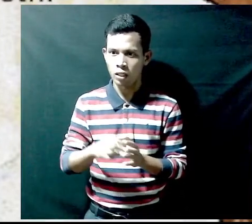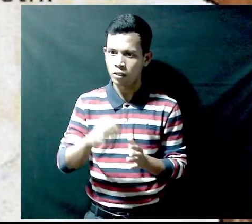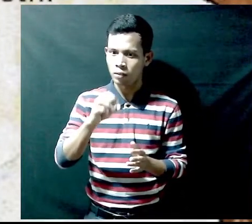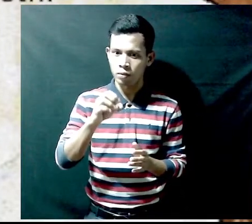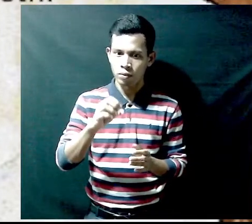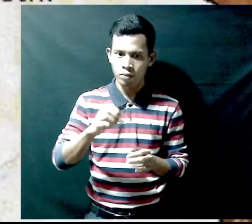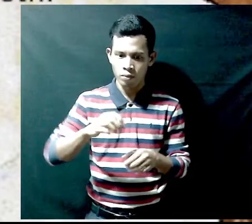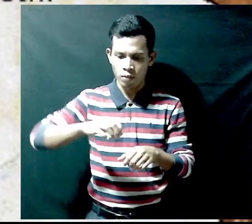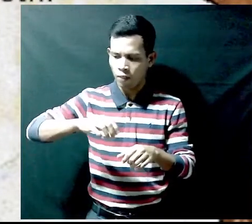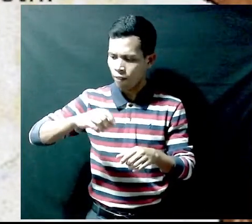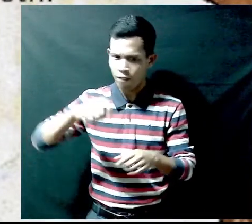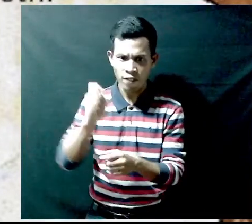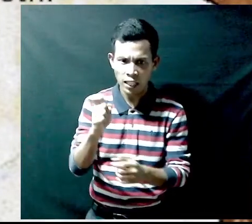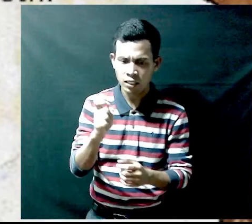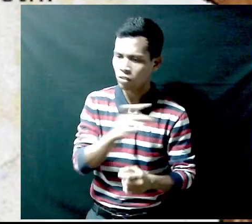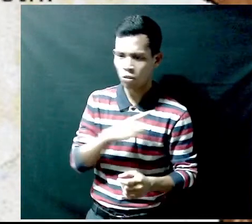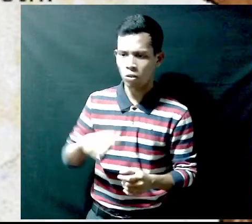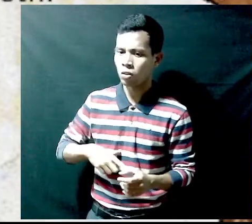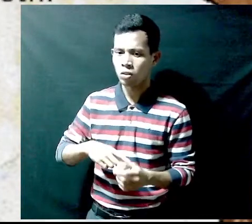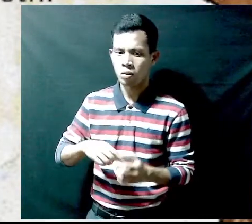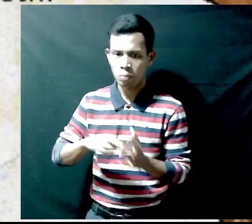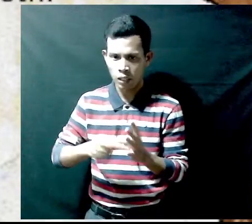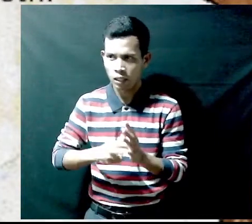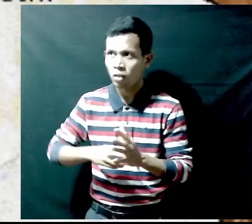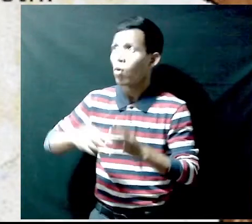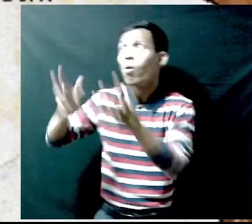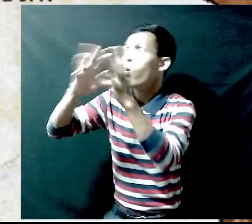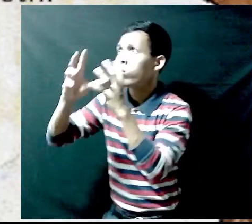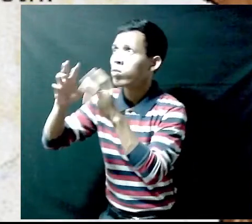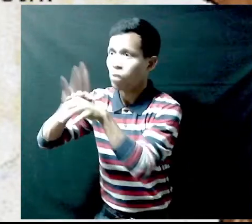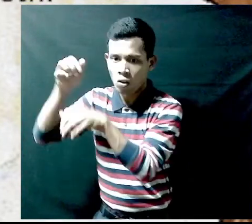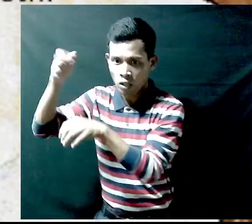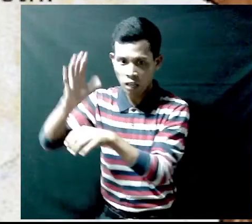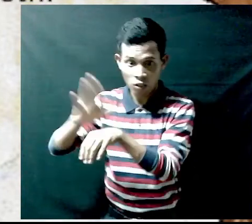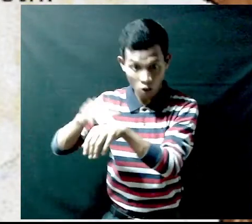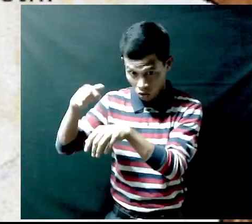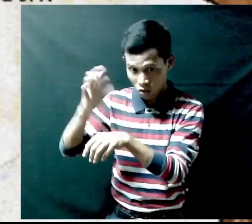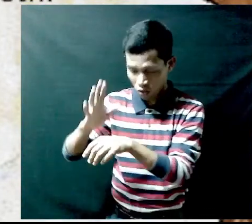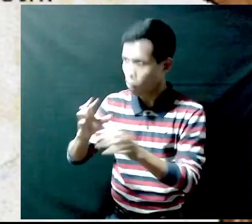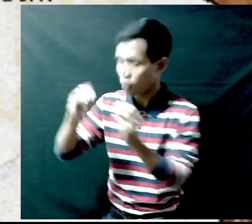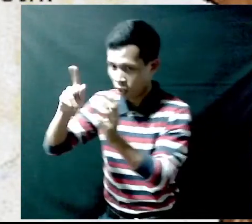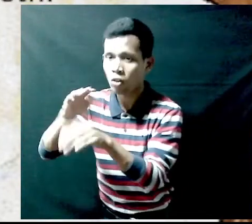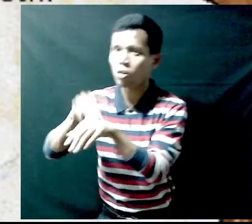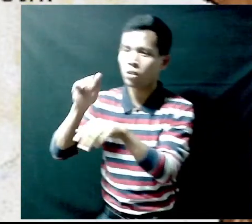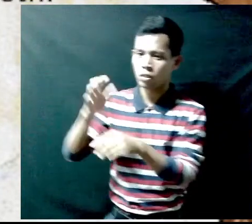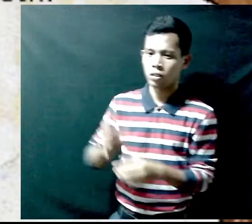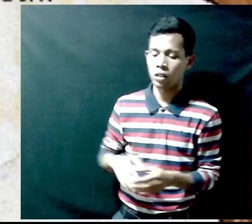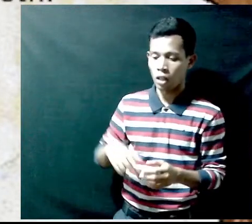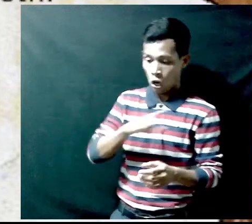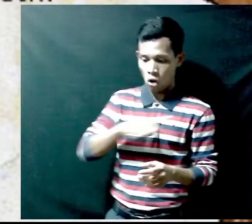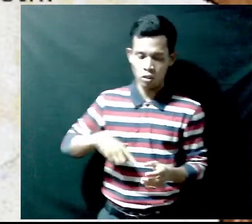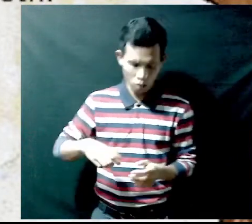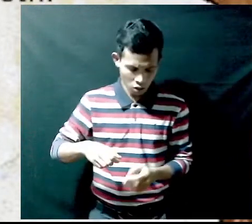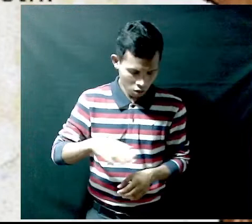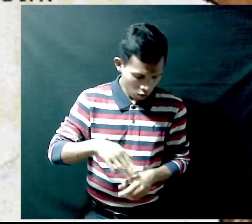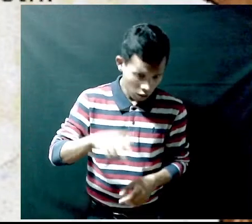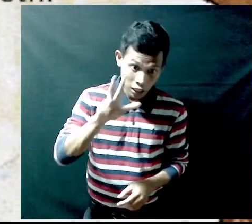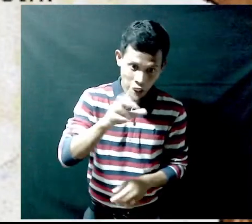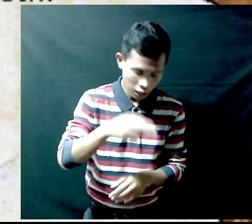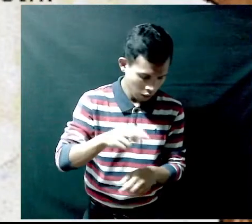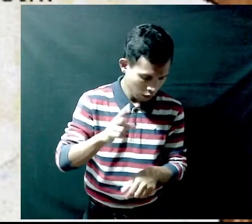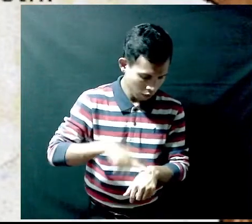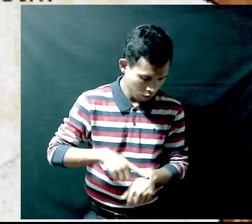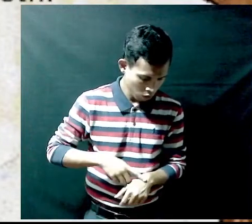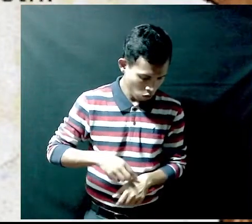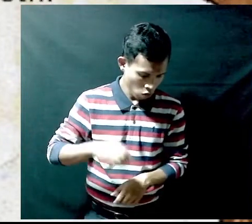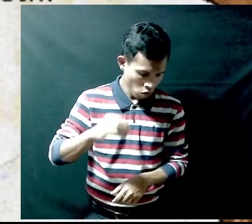1 Samuel 3:10, and the Lord came and stood and called as the other times, Samuel, Samuel. Then Samuel answered, speak,